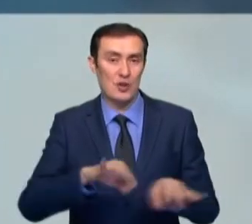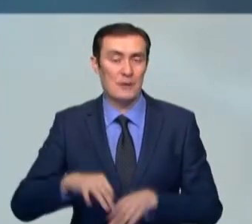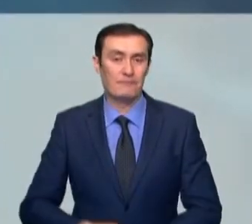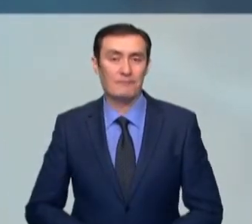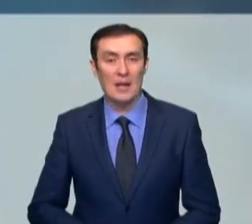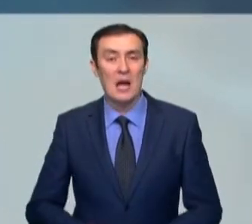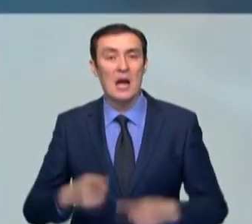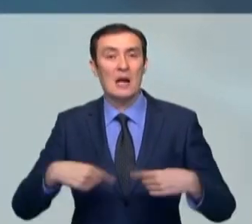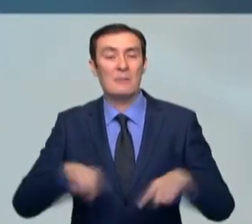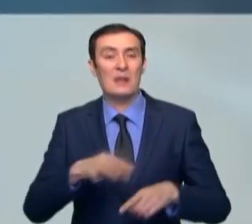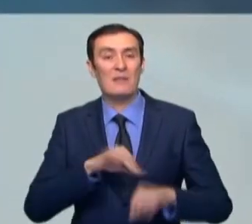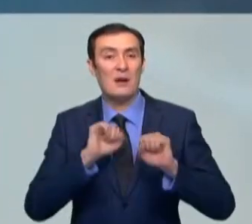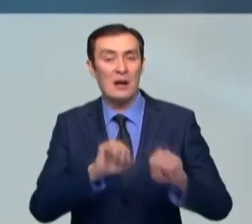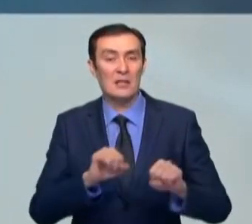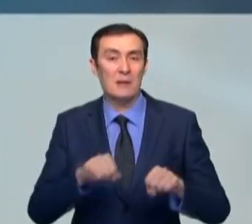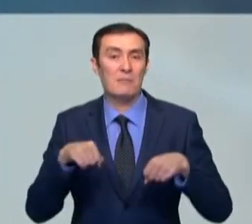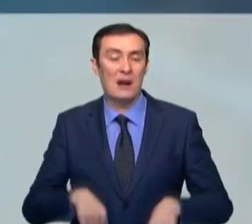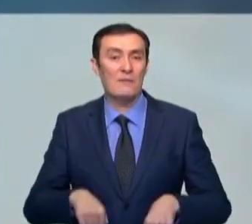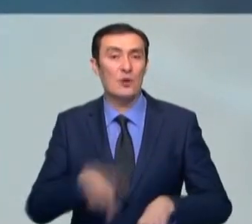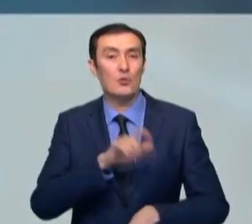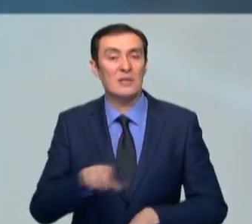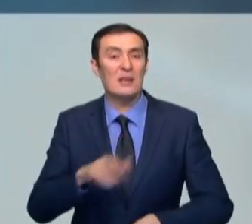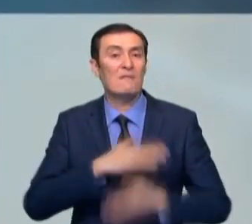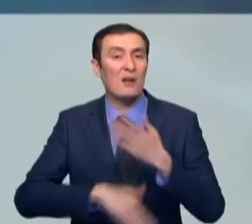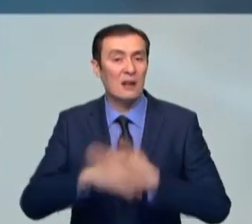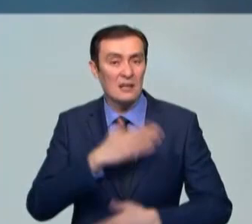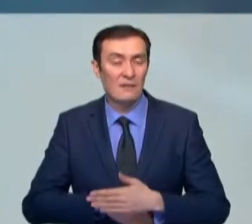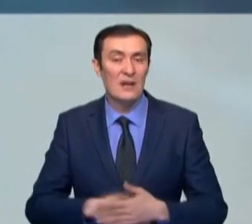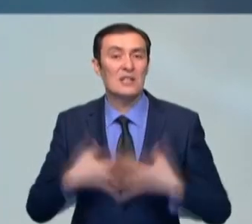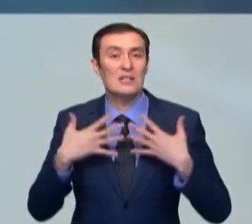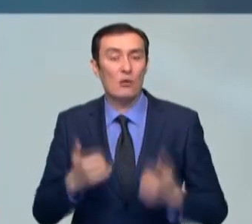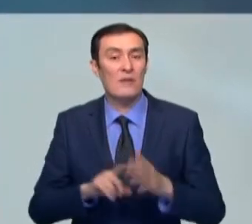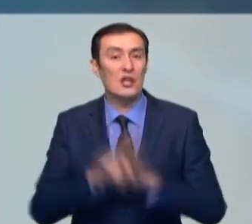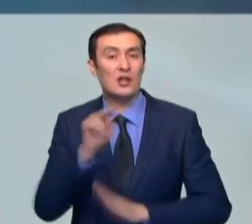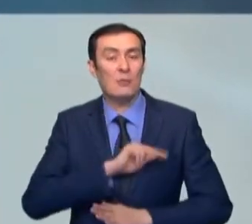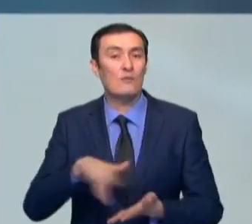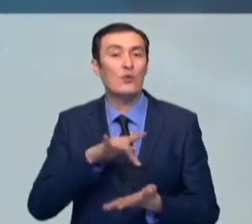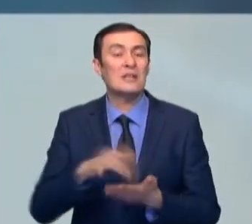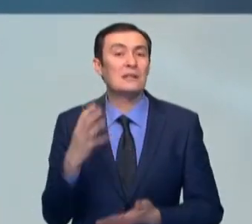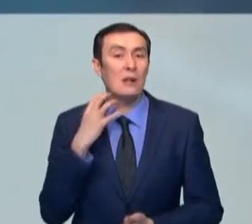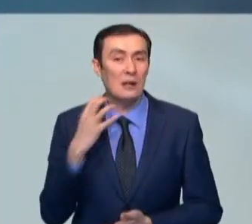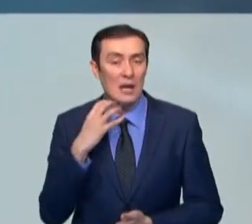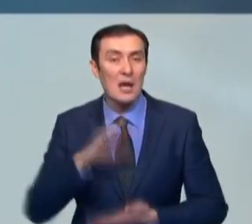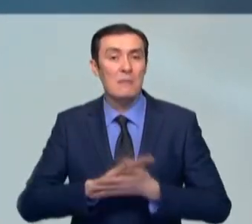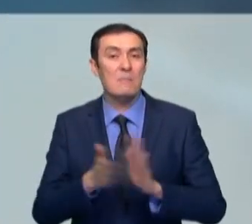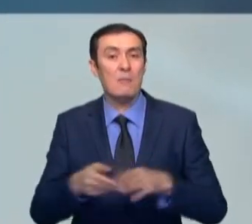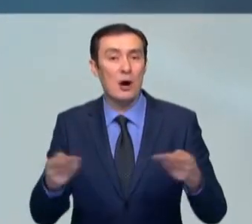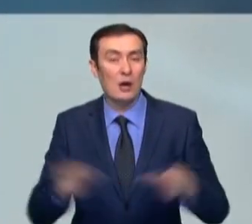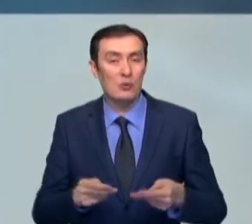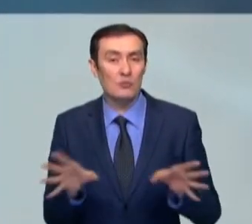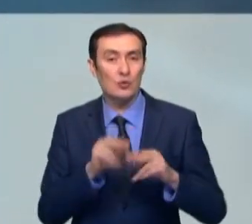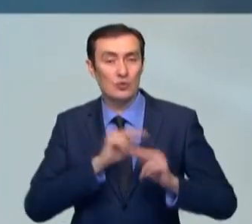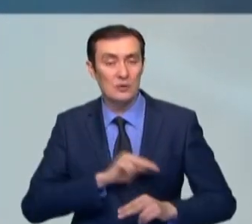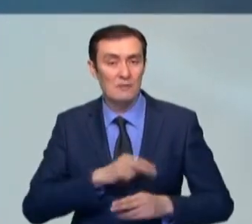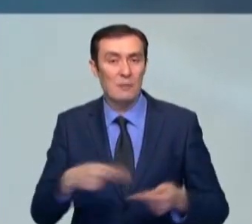Кабинет адвокации по защите прав людей с ограниченными возможностями здоровья начал работать в Кызылорде. Меморандум о